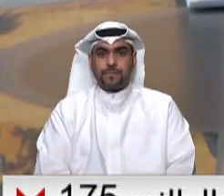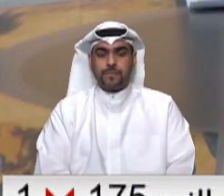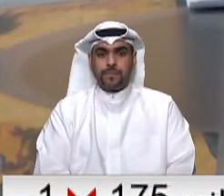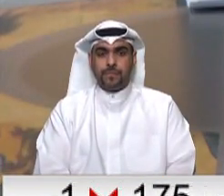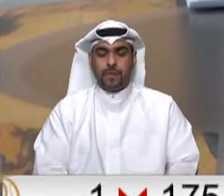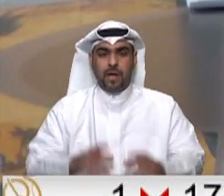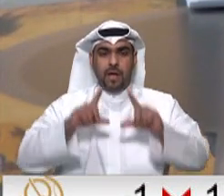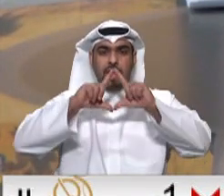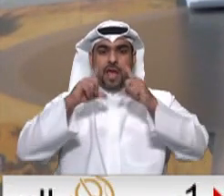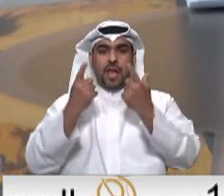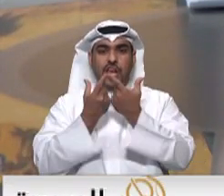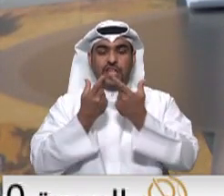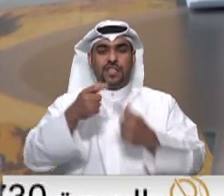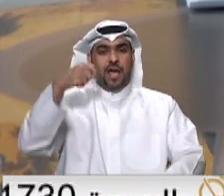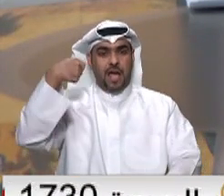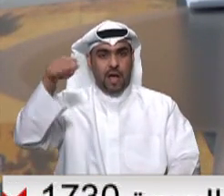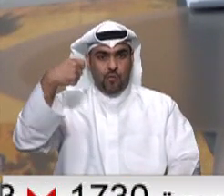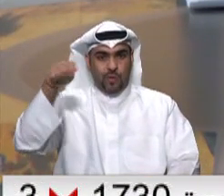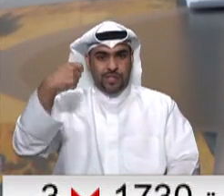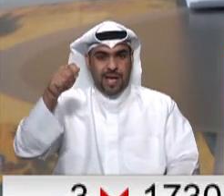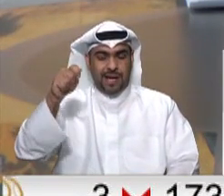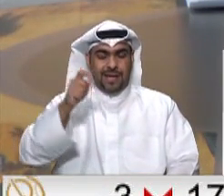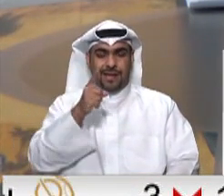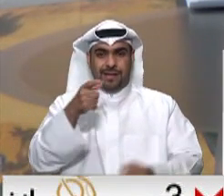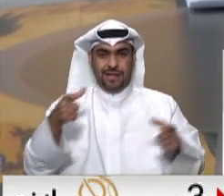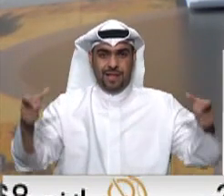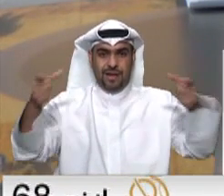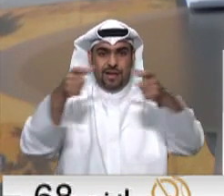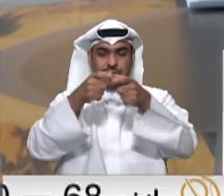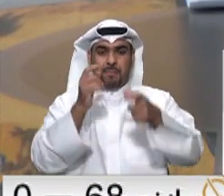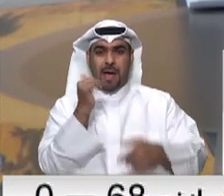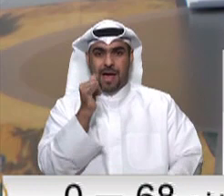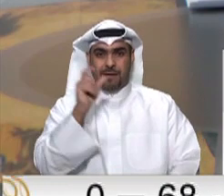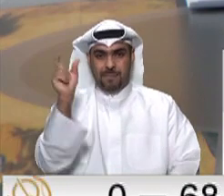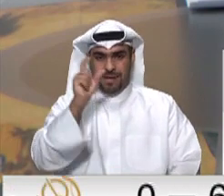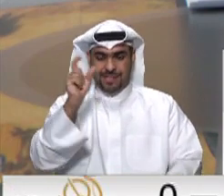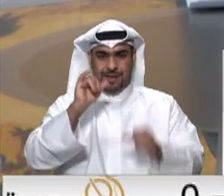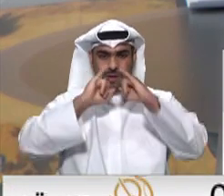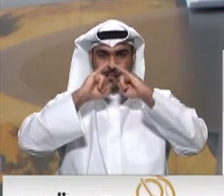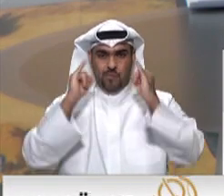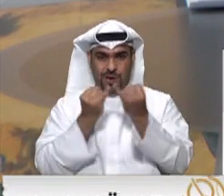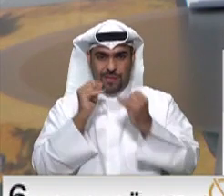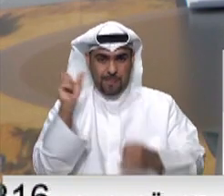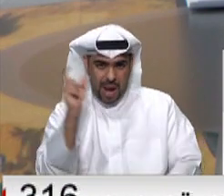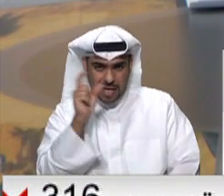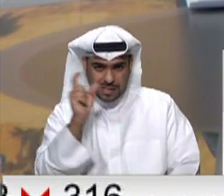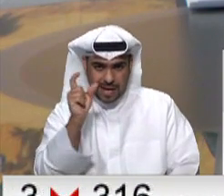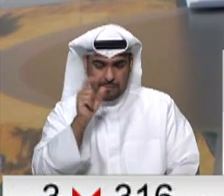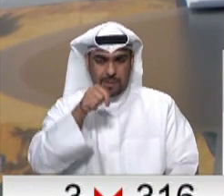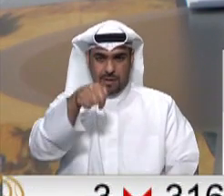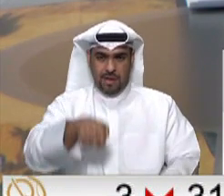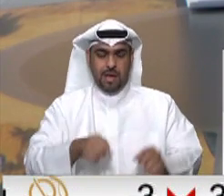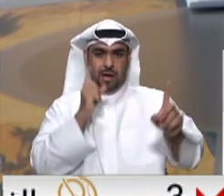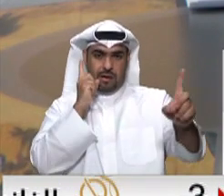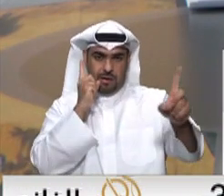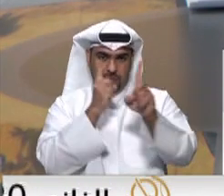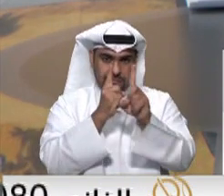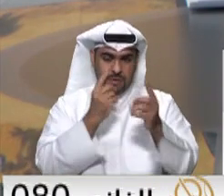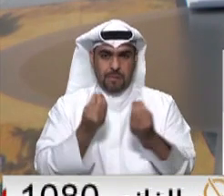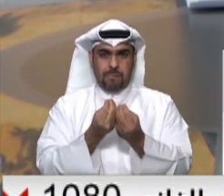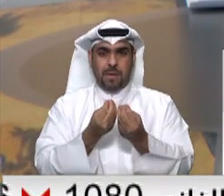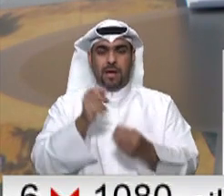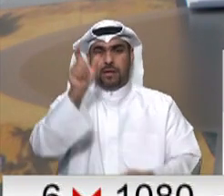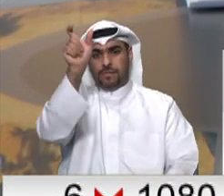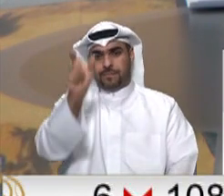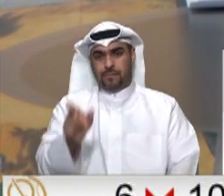التقت اللجنة الوزارية المكلفة من القمة العربية الإسلامية المشتركة غير العادية برئاسة وزير الخارجية السعودي